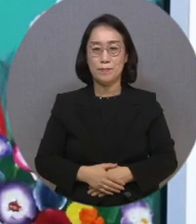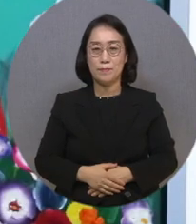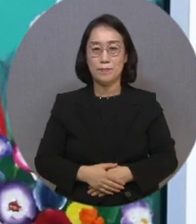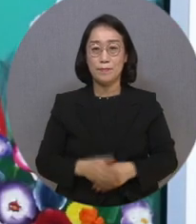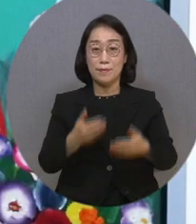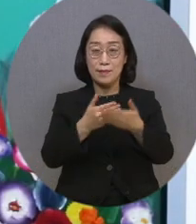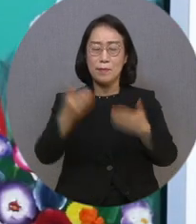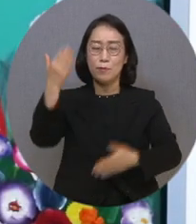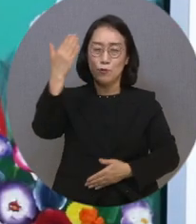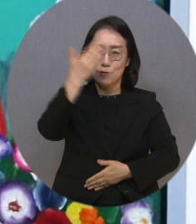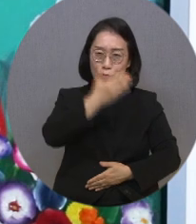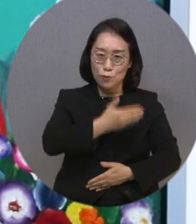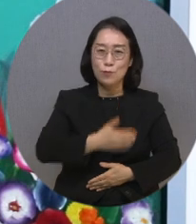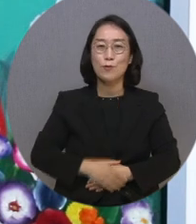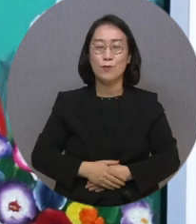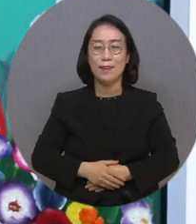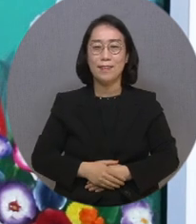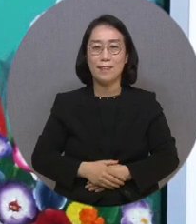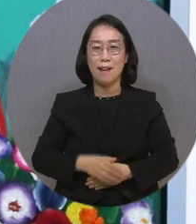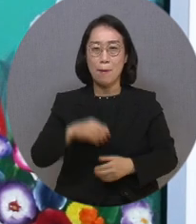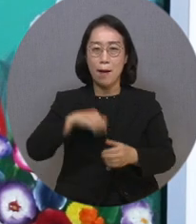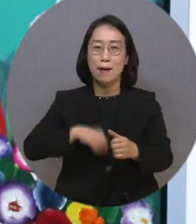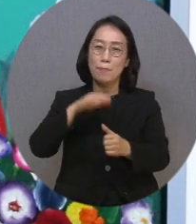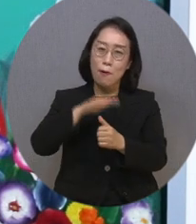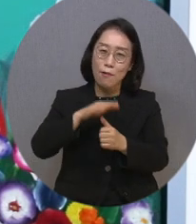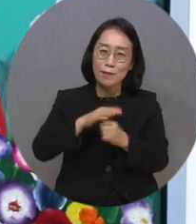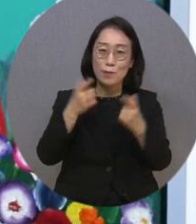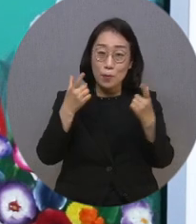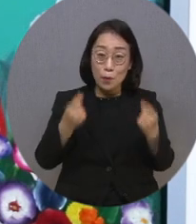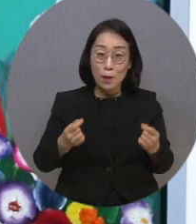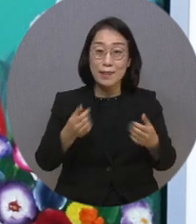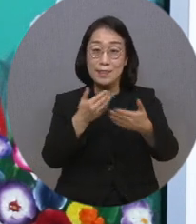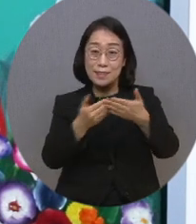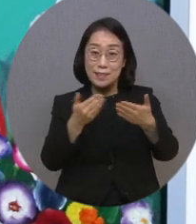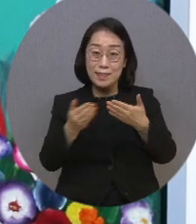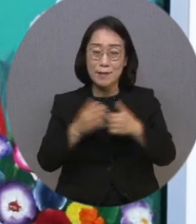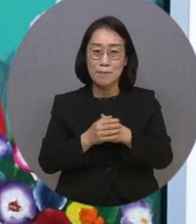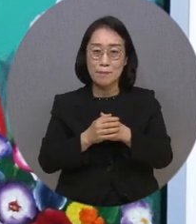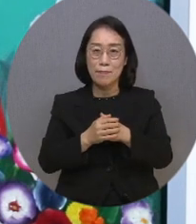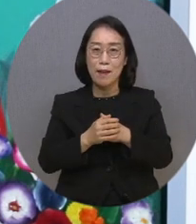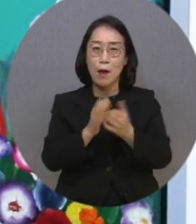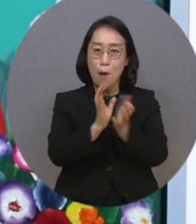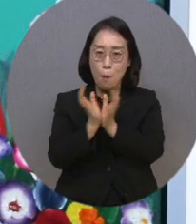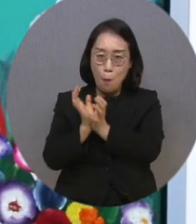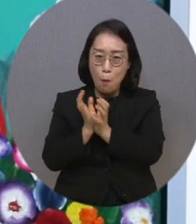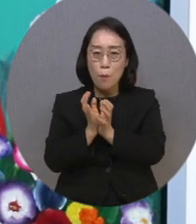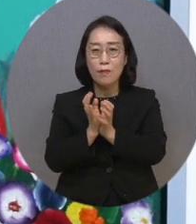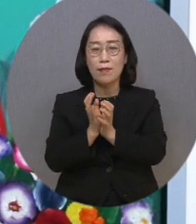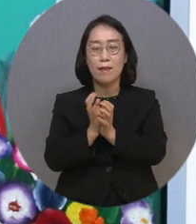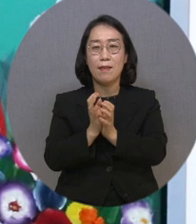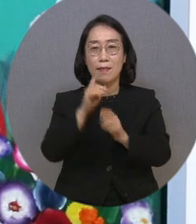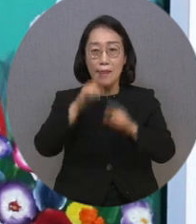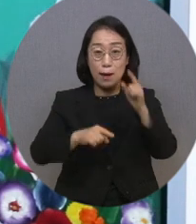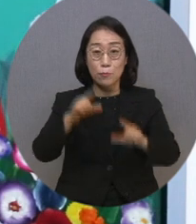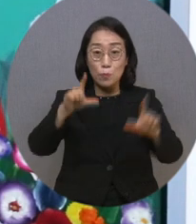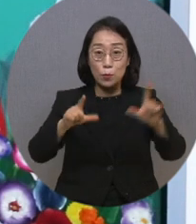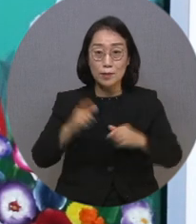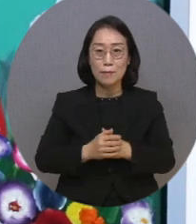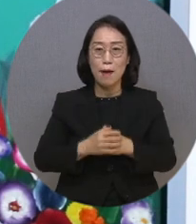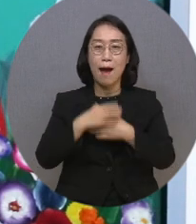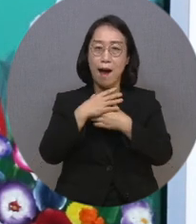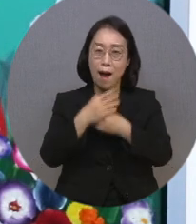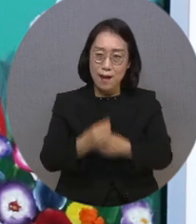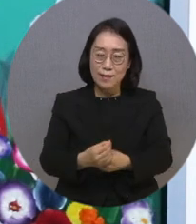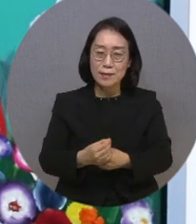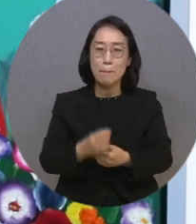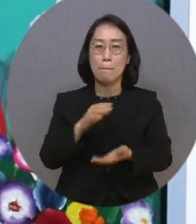작가의 순수하고 동화 같은 작품들은 정원의 아늑함과 여유를 아름답고 화사하게 담아내 자연에